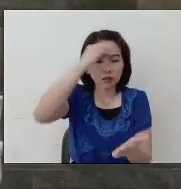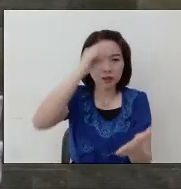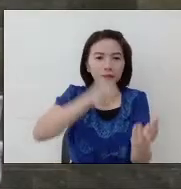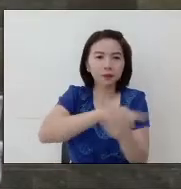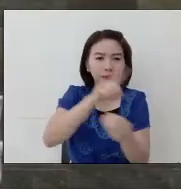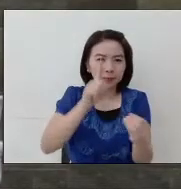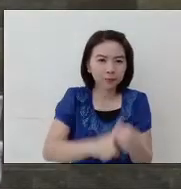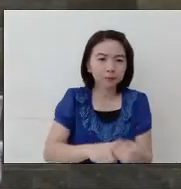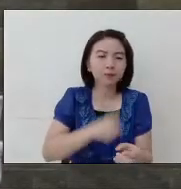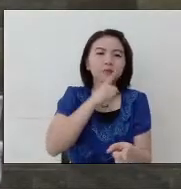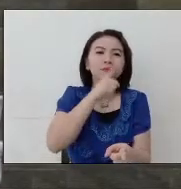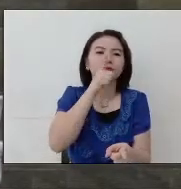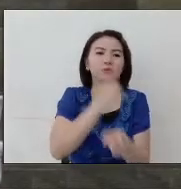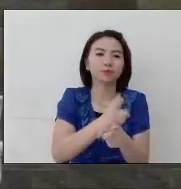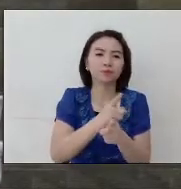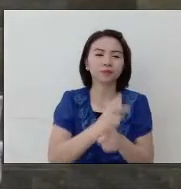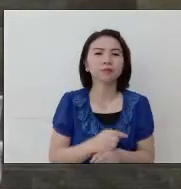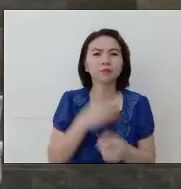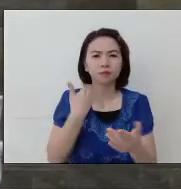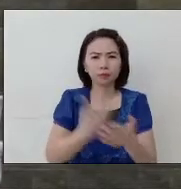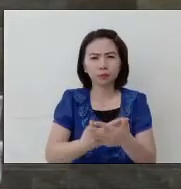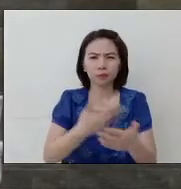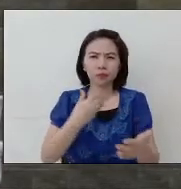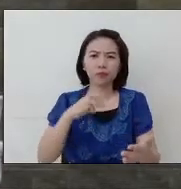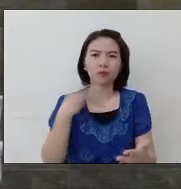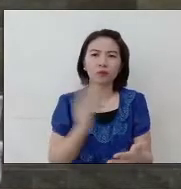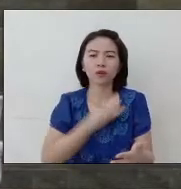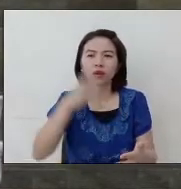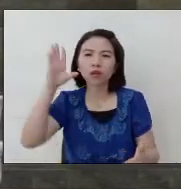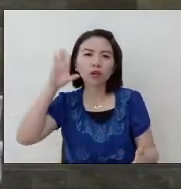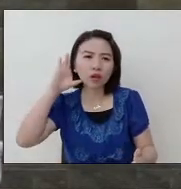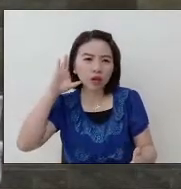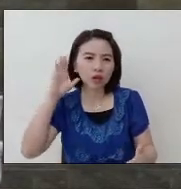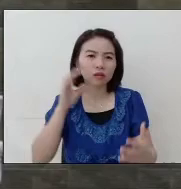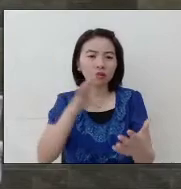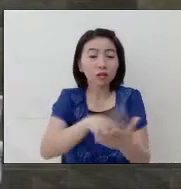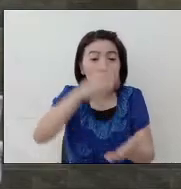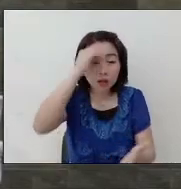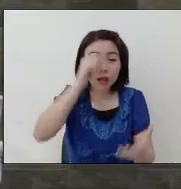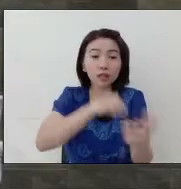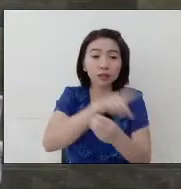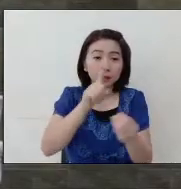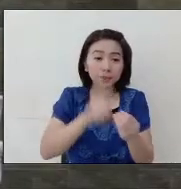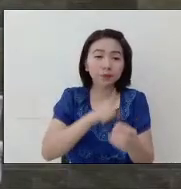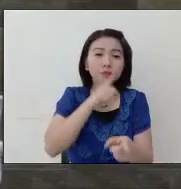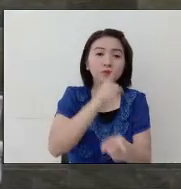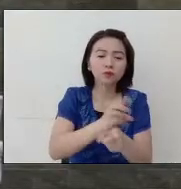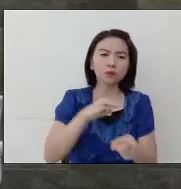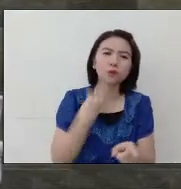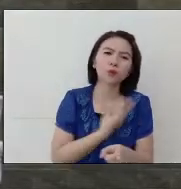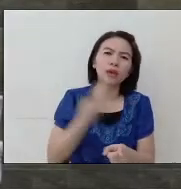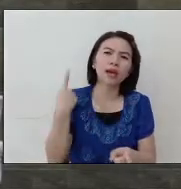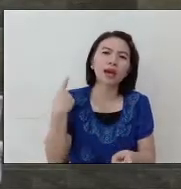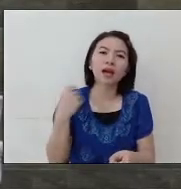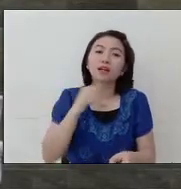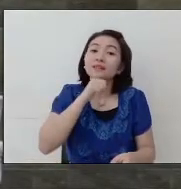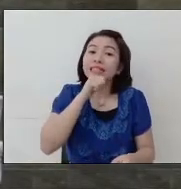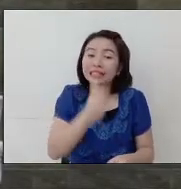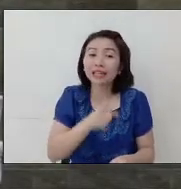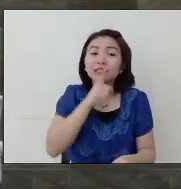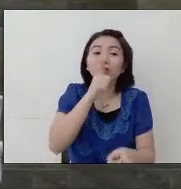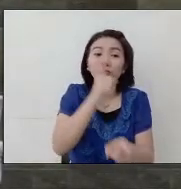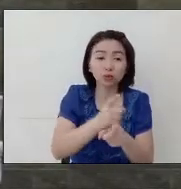Bago natin marinig ang katotohanan, meron tayong taglay na hindi katotohanan na siyang sagabal sa pagtanggap